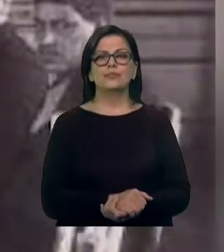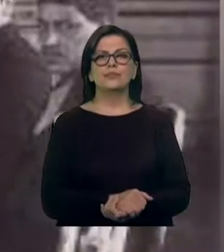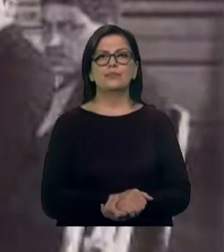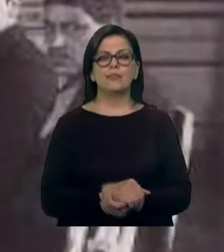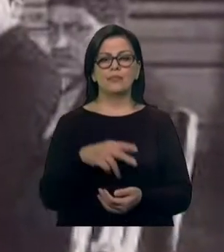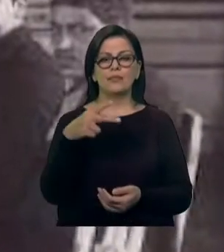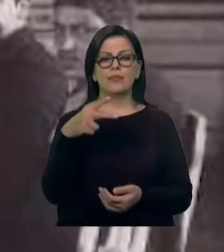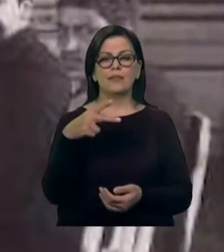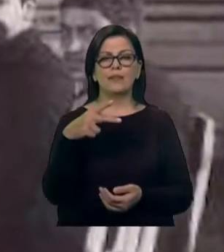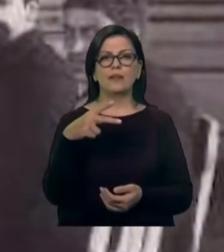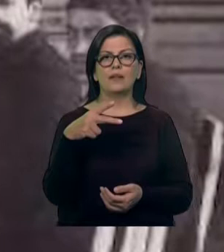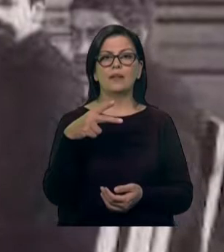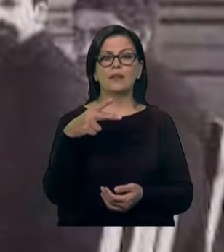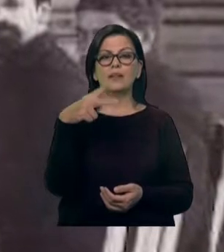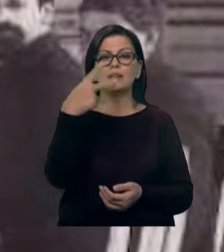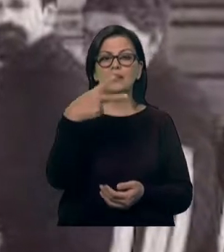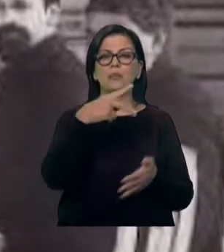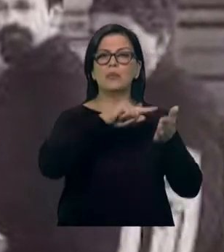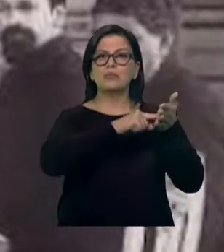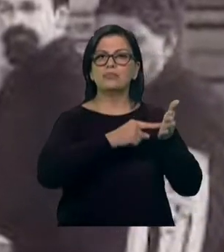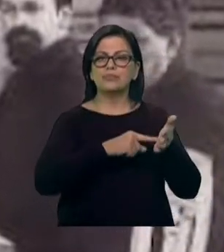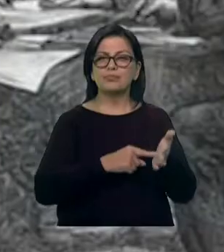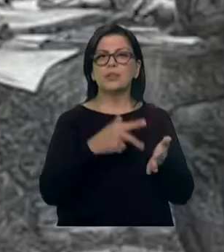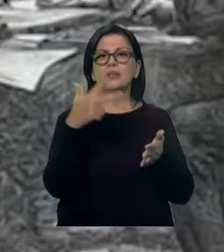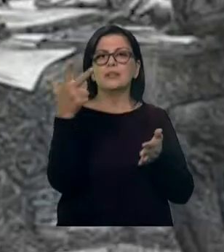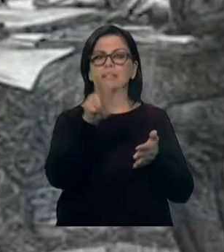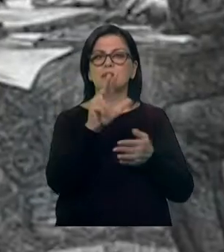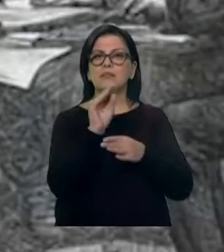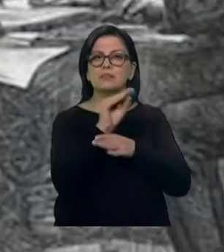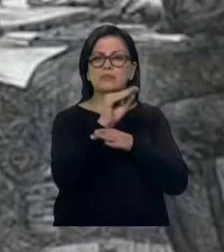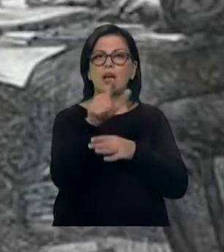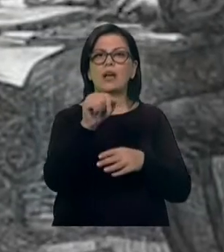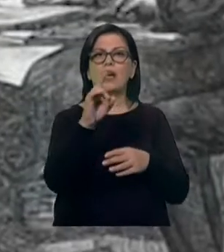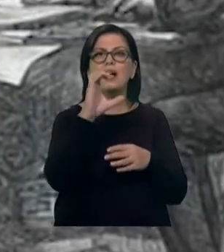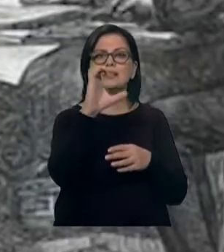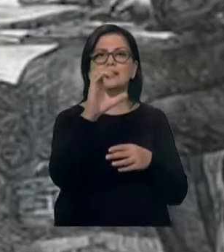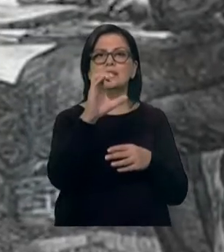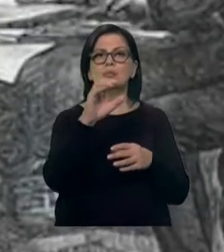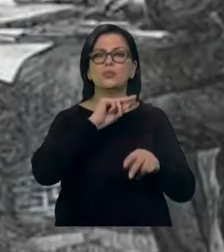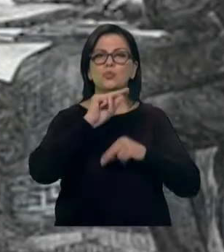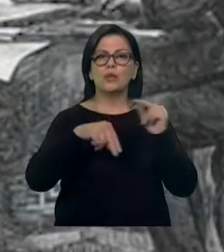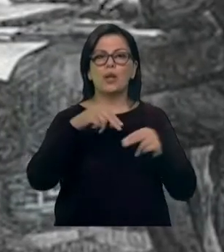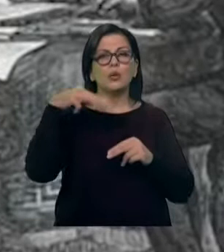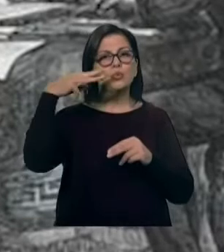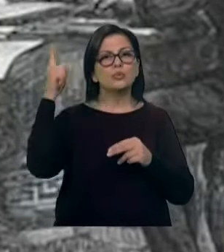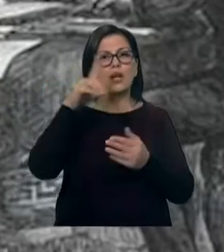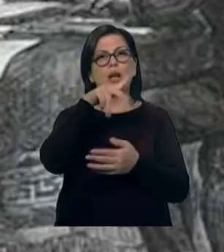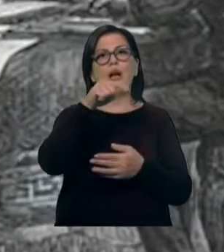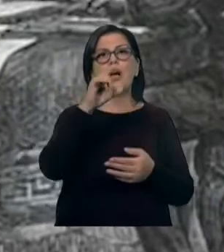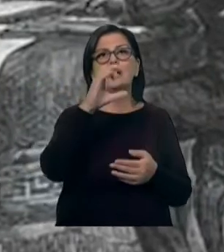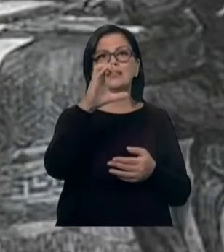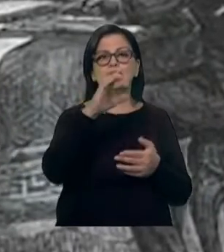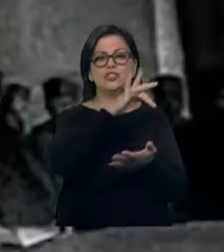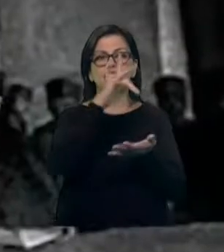20 maddədən və 3 əlavədən ibarət olan Qars müqaviləsi 1921-ci ildə Türkiyənin Qars şəhərində imzalanıb.